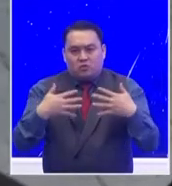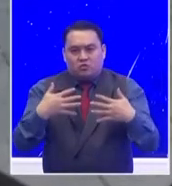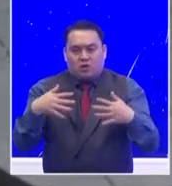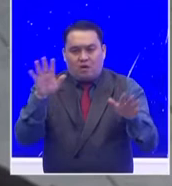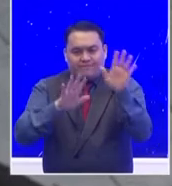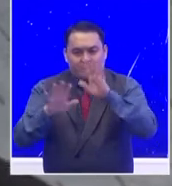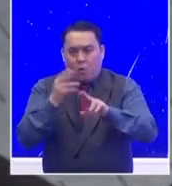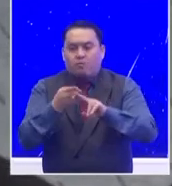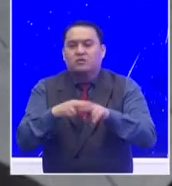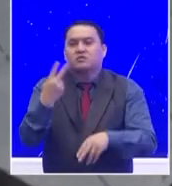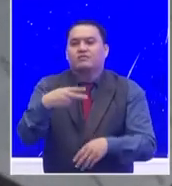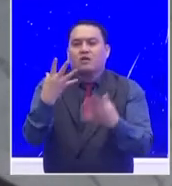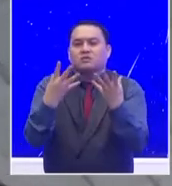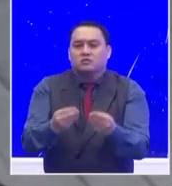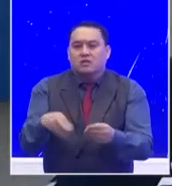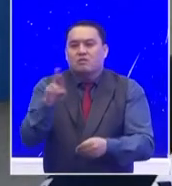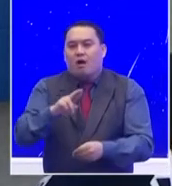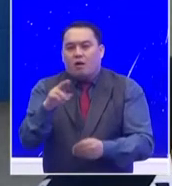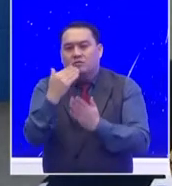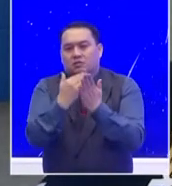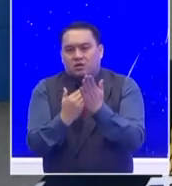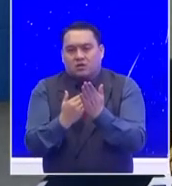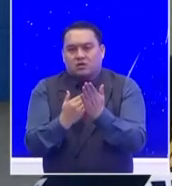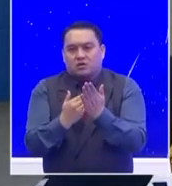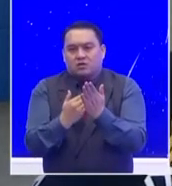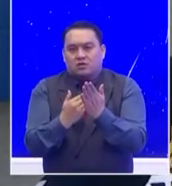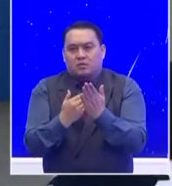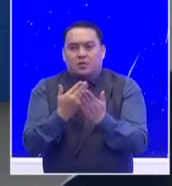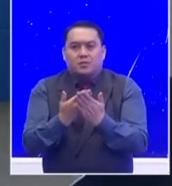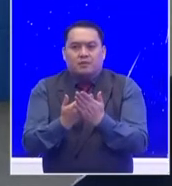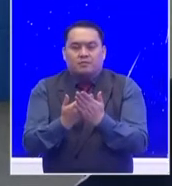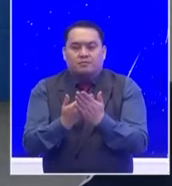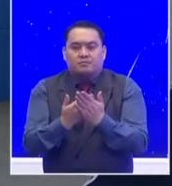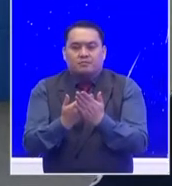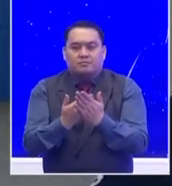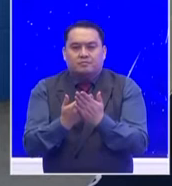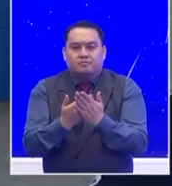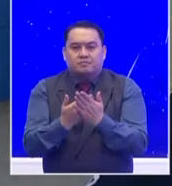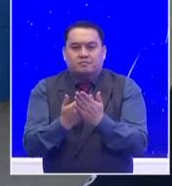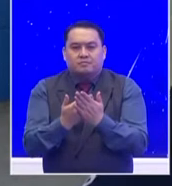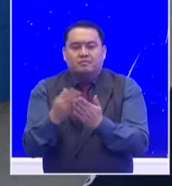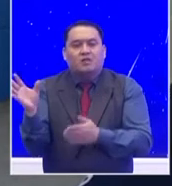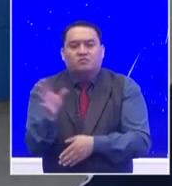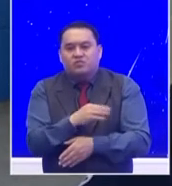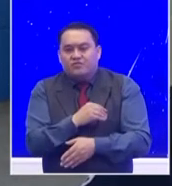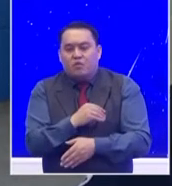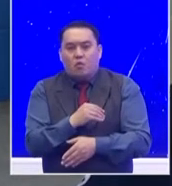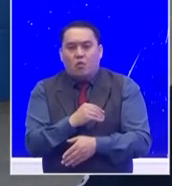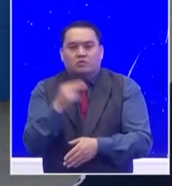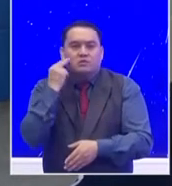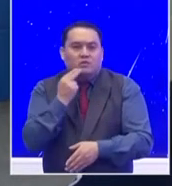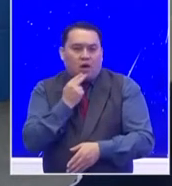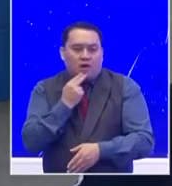За 20 дней января статистика выглядит таким вот образом. Всего с